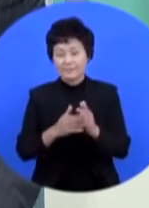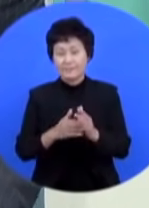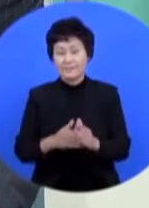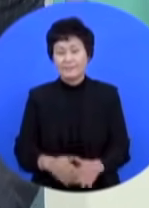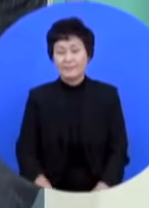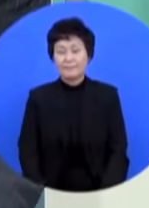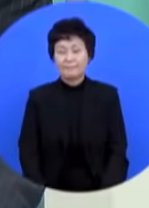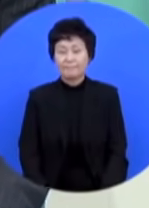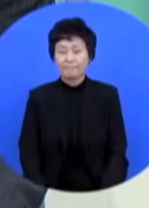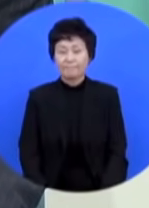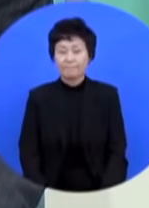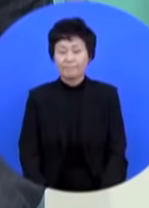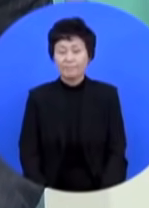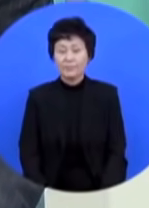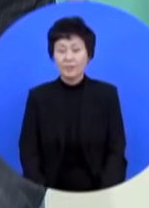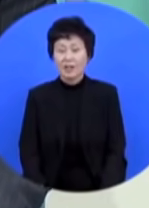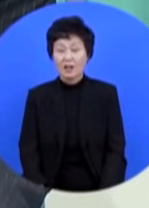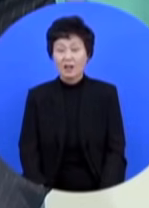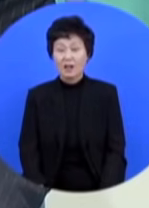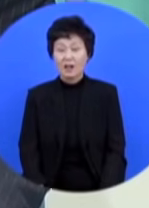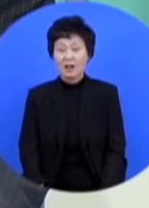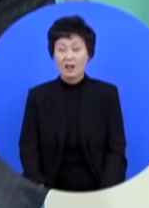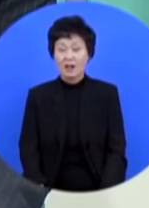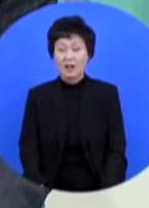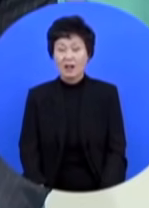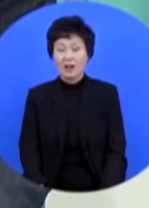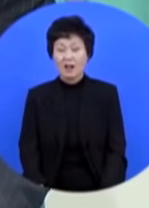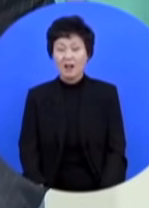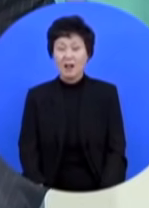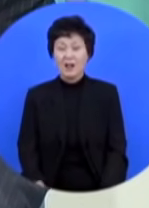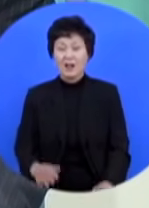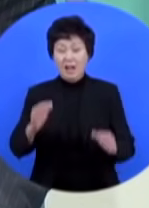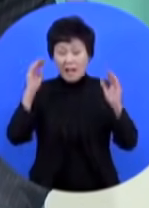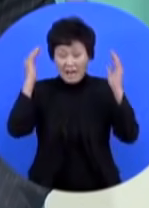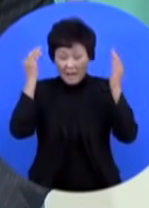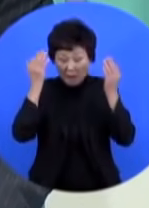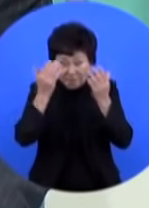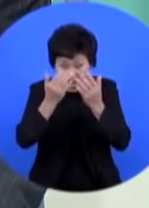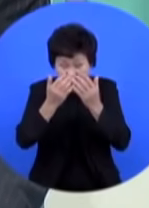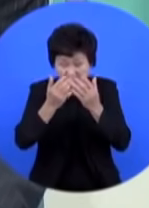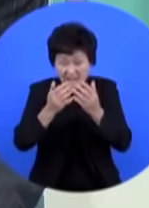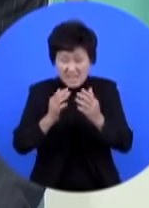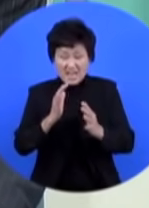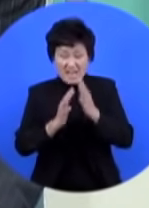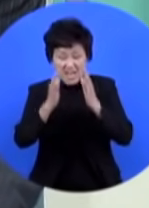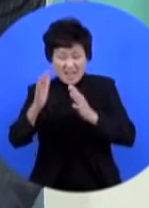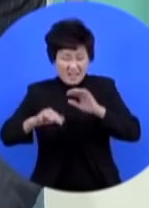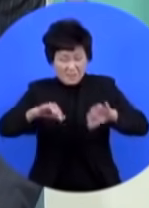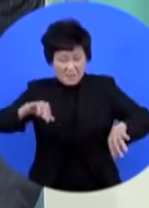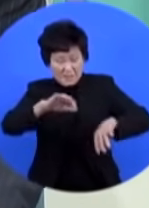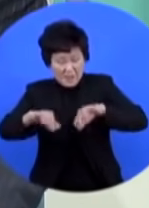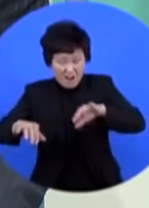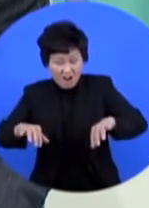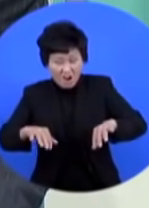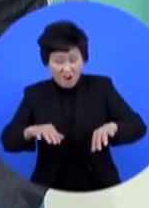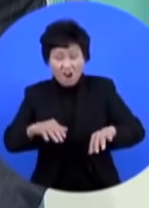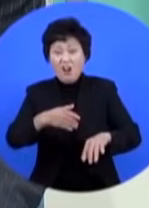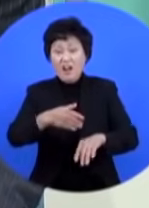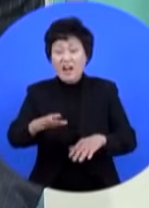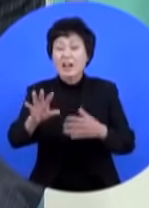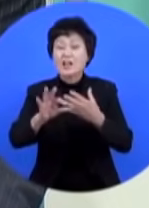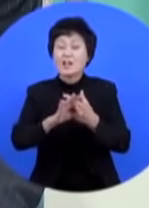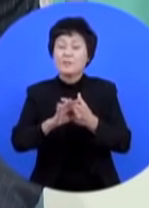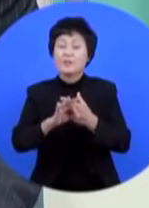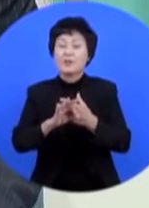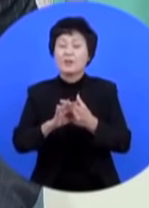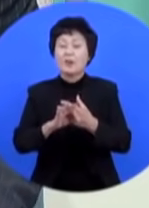아까 말씀하시니까 비행기 두 번 갈아타고 무슨 뭐 100길로 3시간을 가고 네. 또 내려서 2시간을 늪길을 걸어가고 네. 그래서 어떻게 가겠어요? 그런데